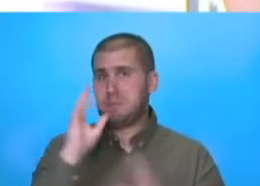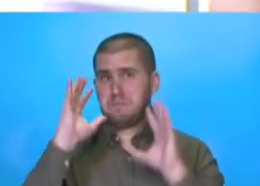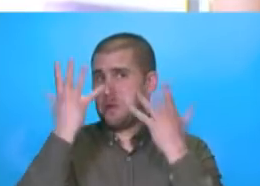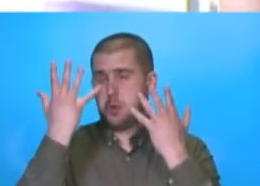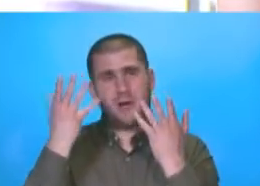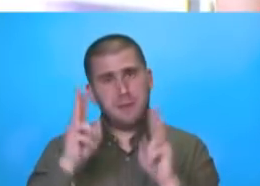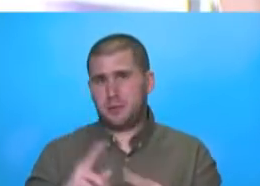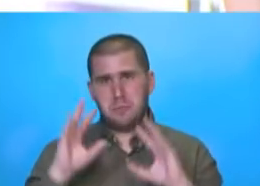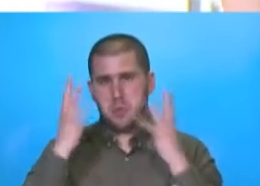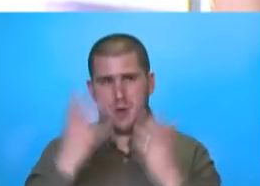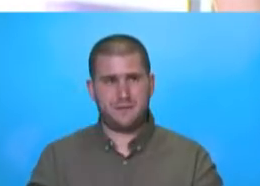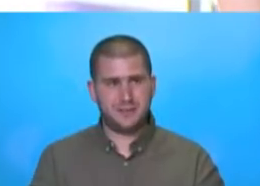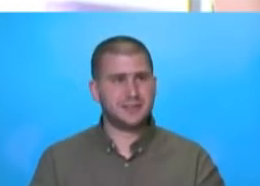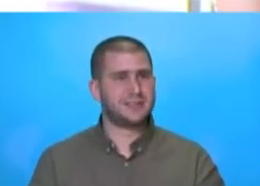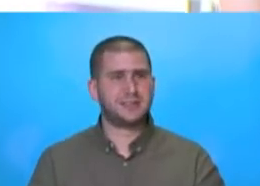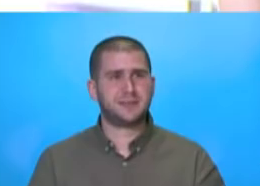זה פסיכי, זה